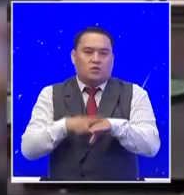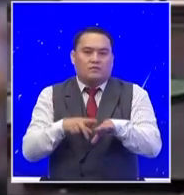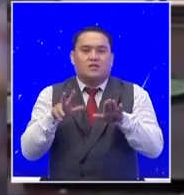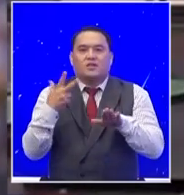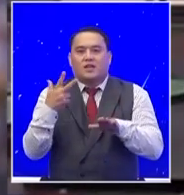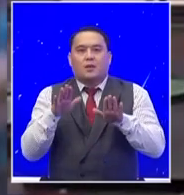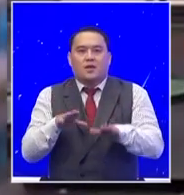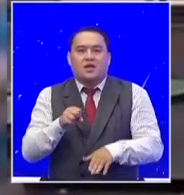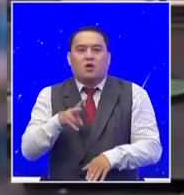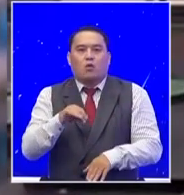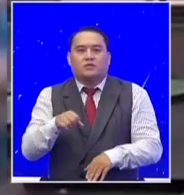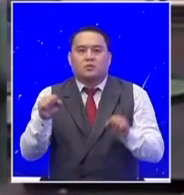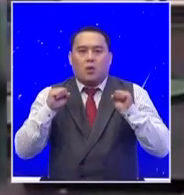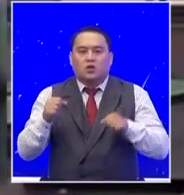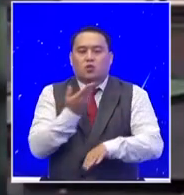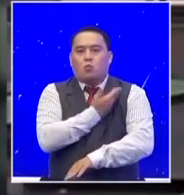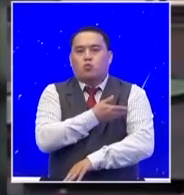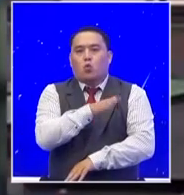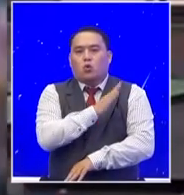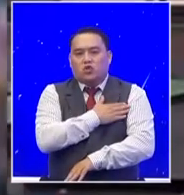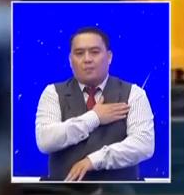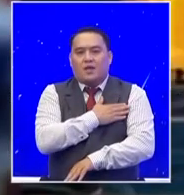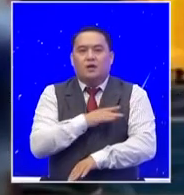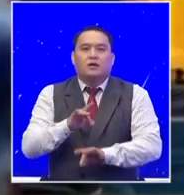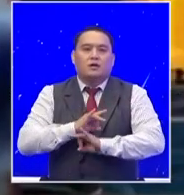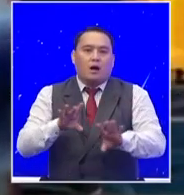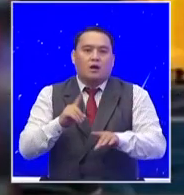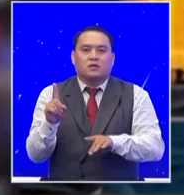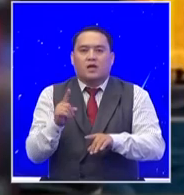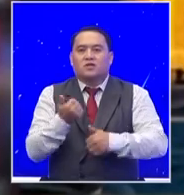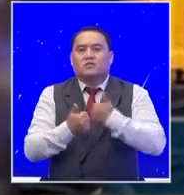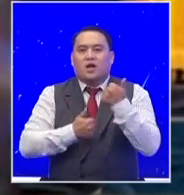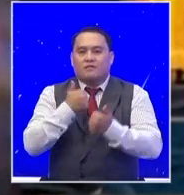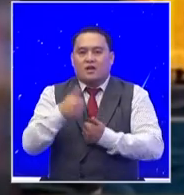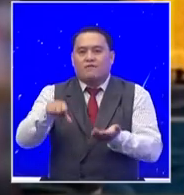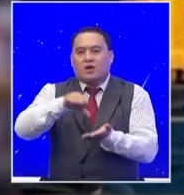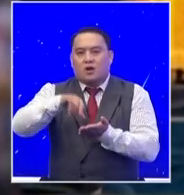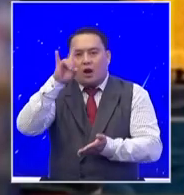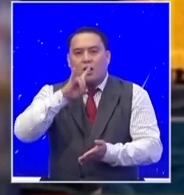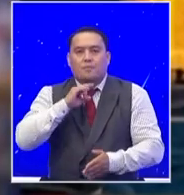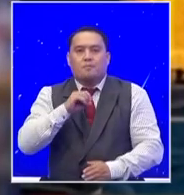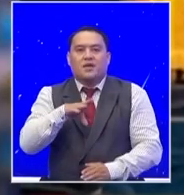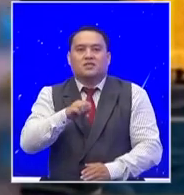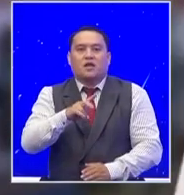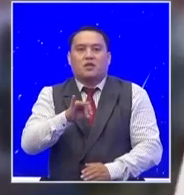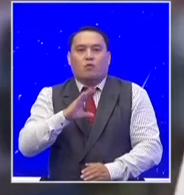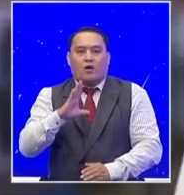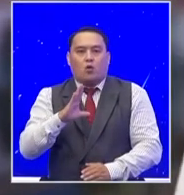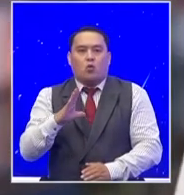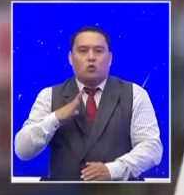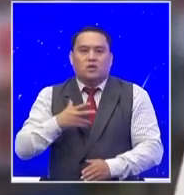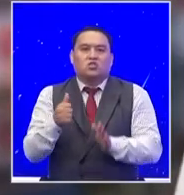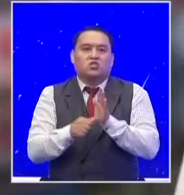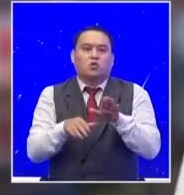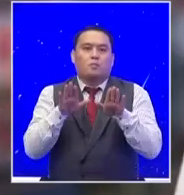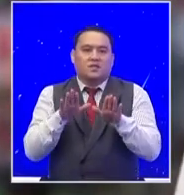замкнула Яна Лиховская, спортсменка из Польши. Стоит отметить, что на этих же соревнованиях выступал казахстанец Ибрагим Берсанов. Он